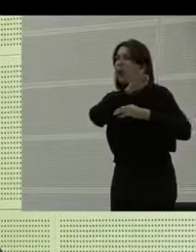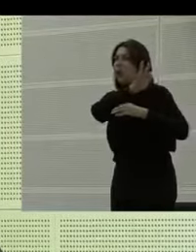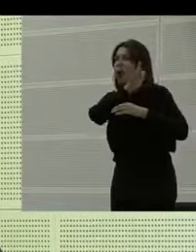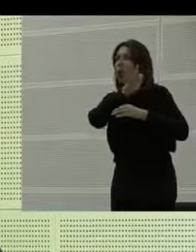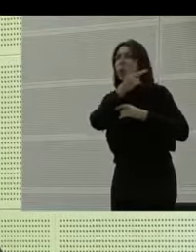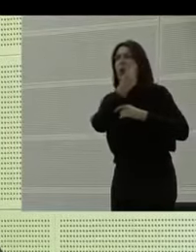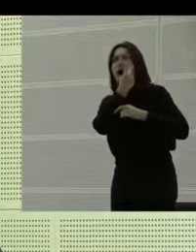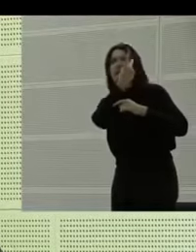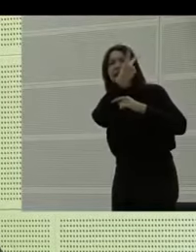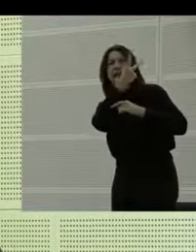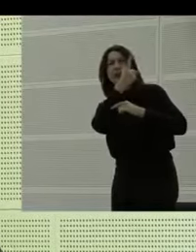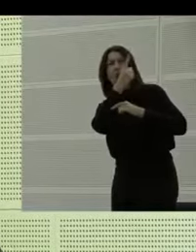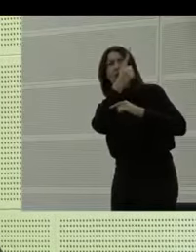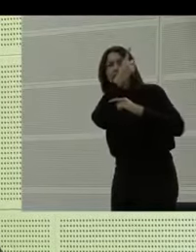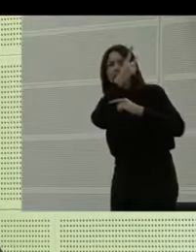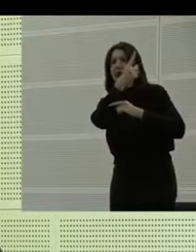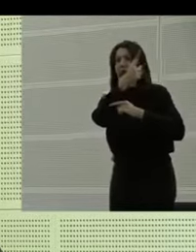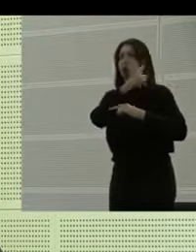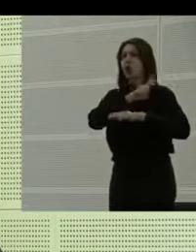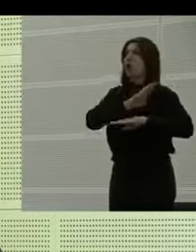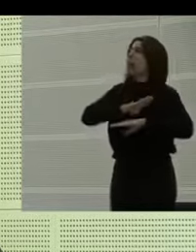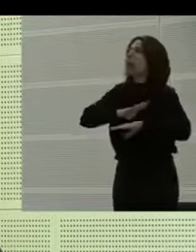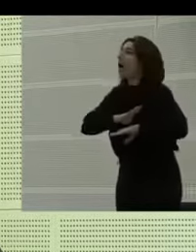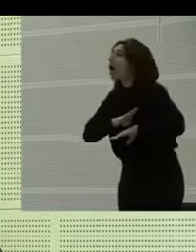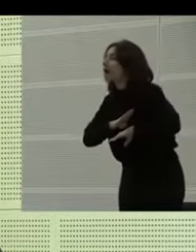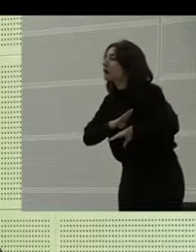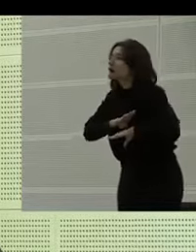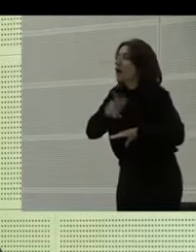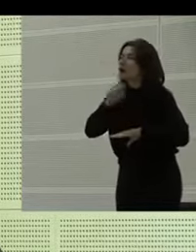una donna che si affacciava.